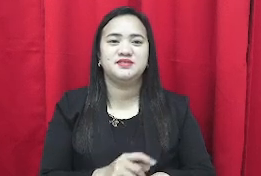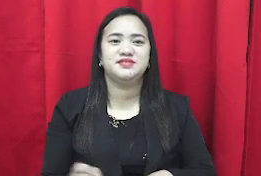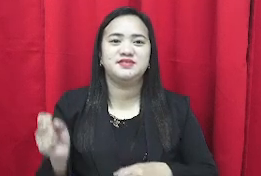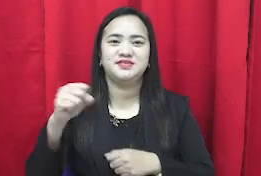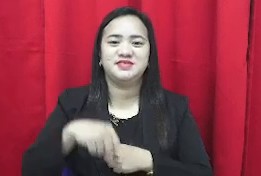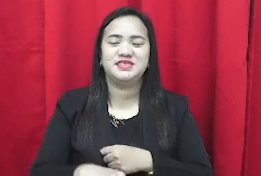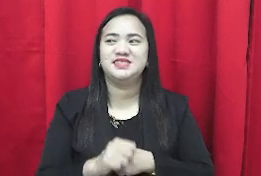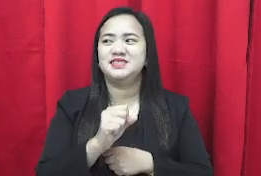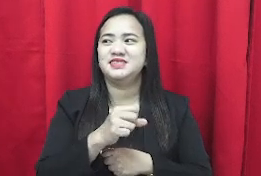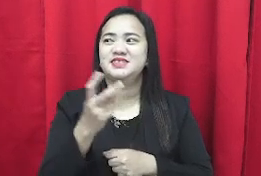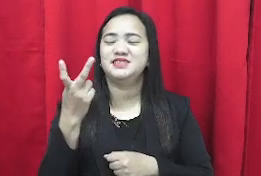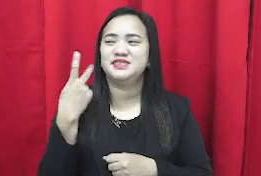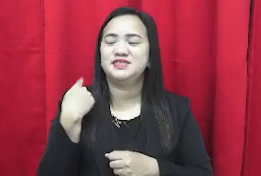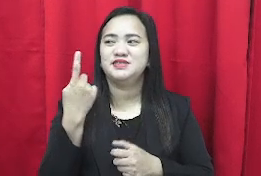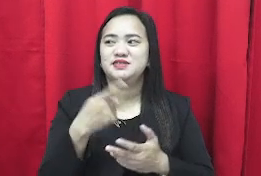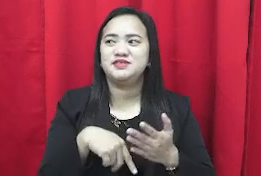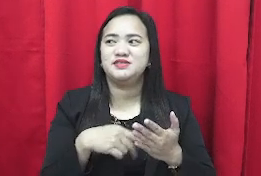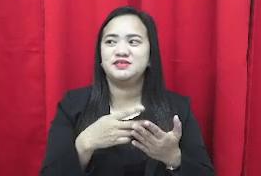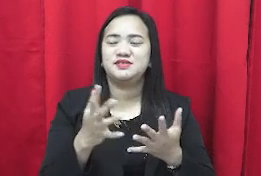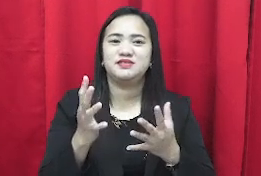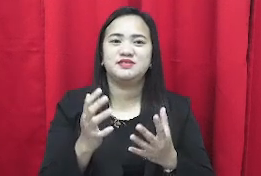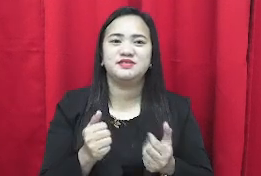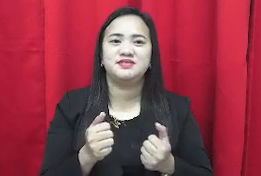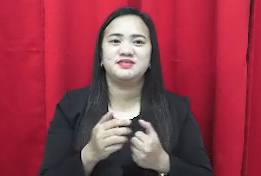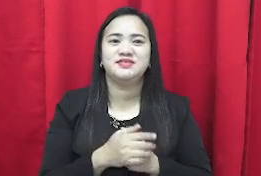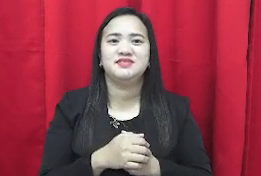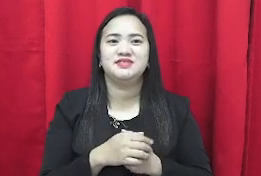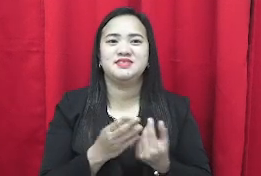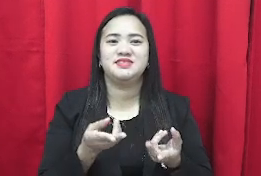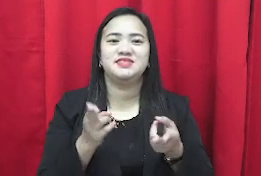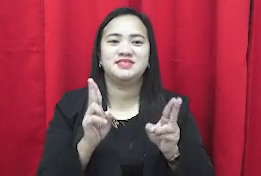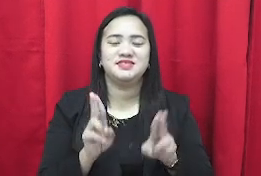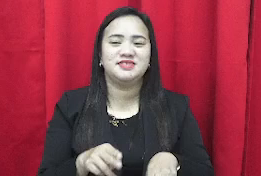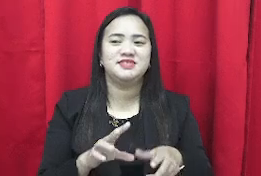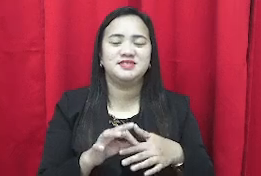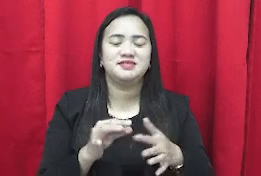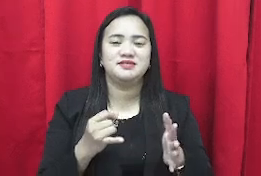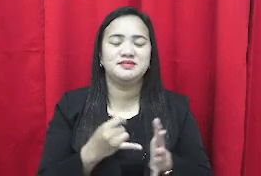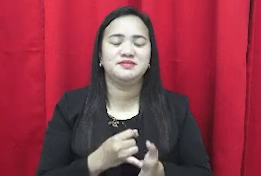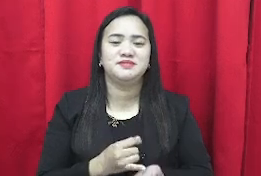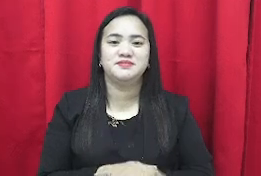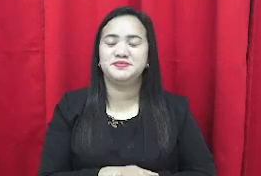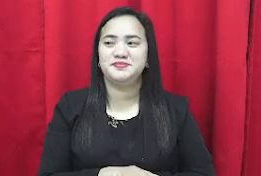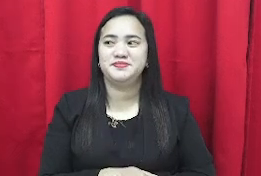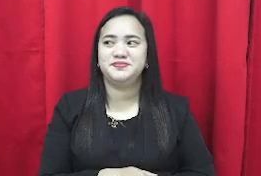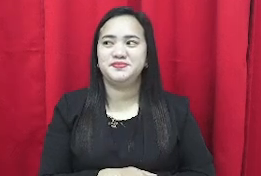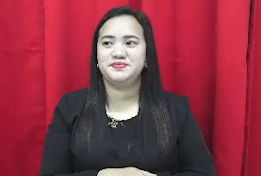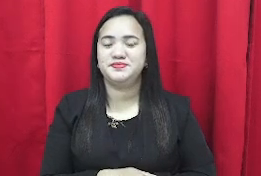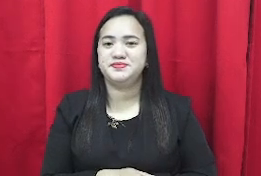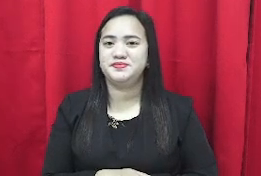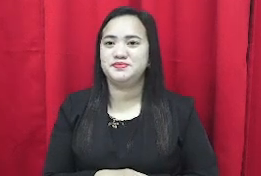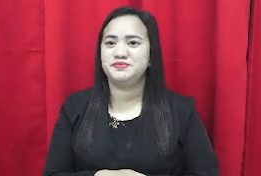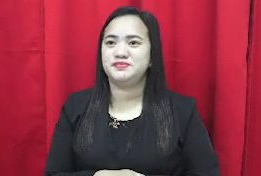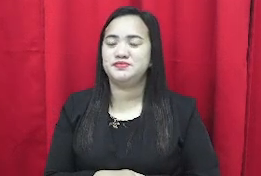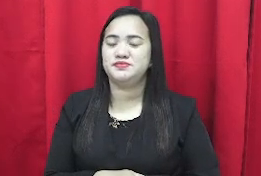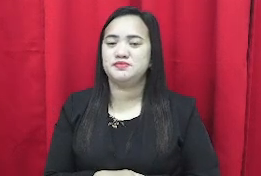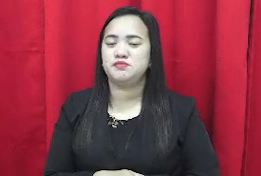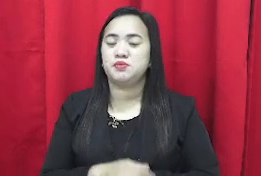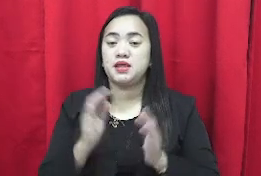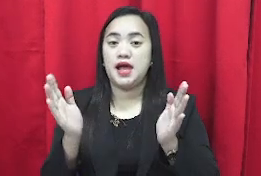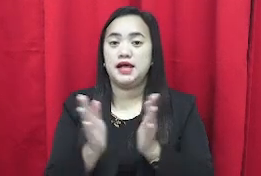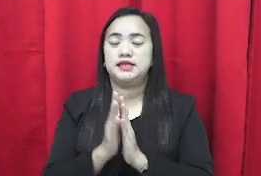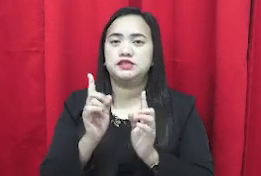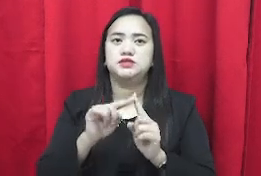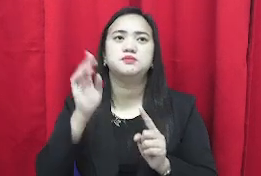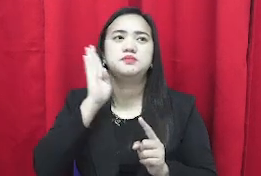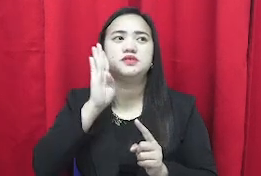com Parang parang madadagdagan na naman yung mga sako niya pero ganun paan Ito nga sinasabi ko na maitatanong kung sir Noel kasi